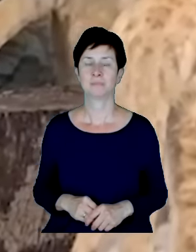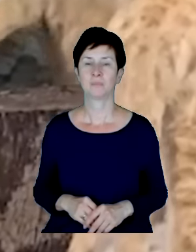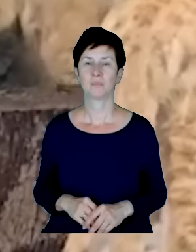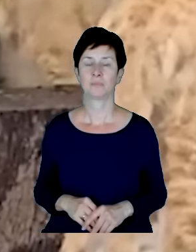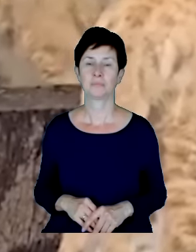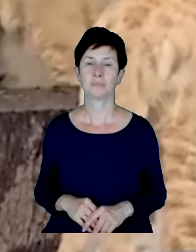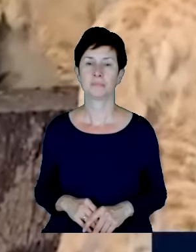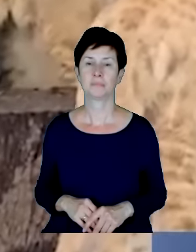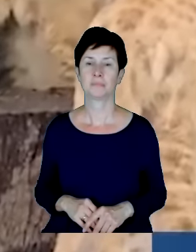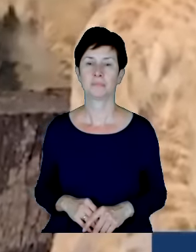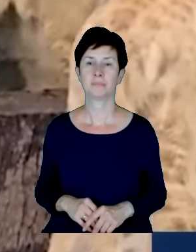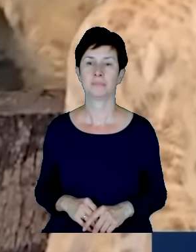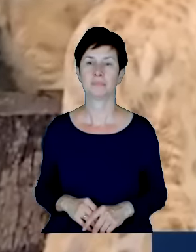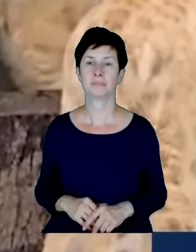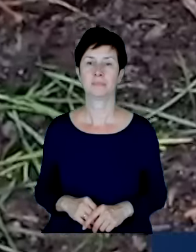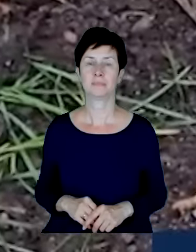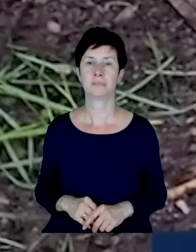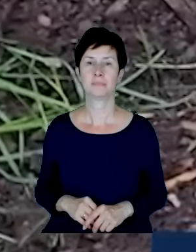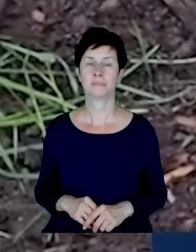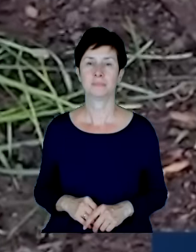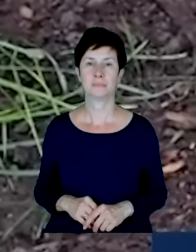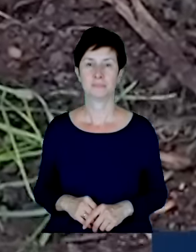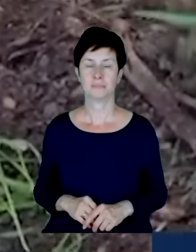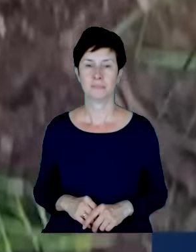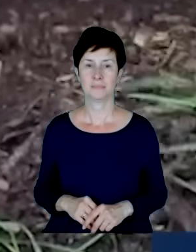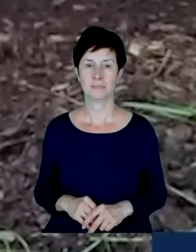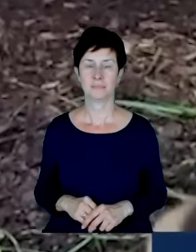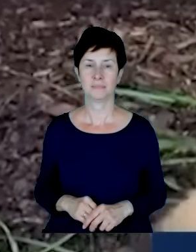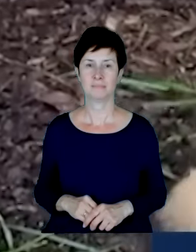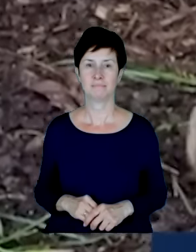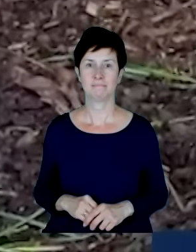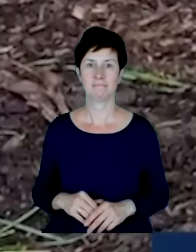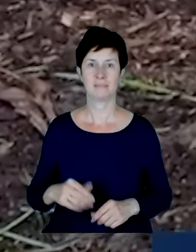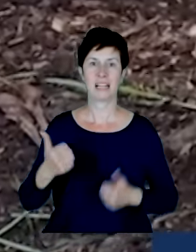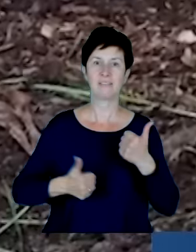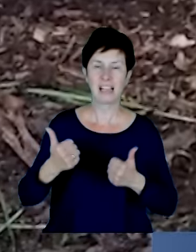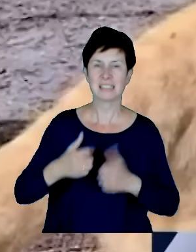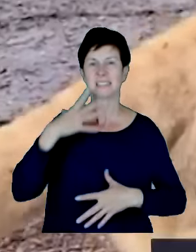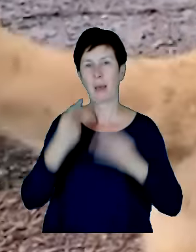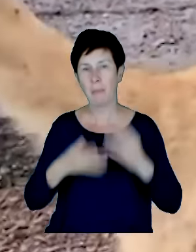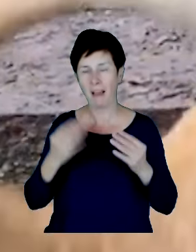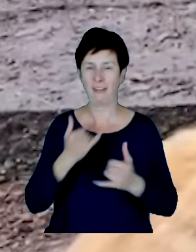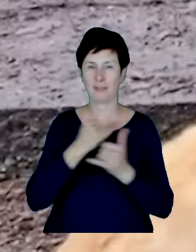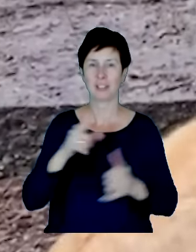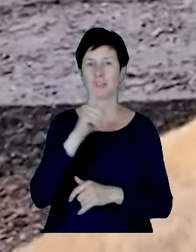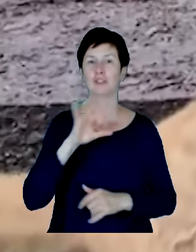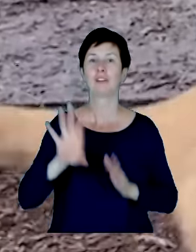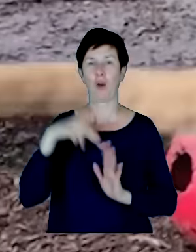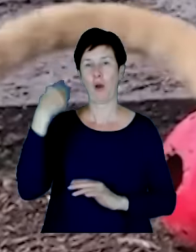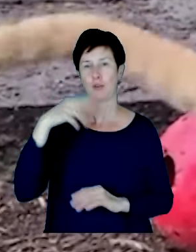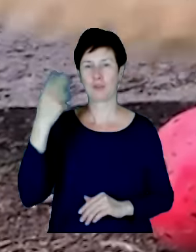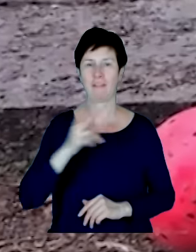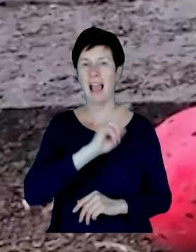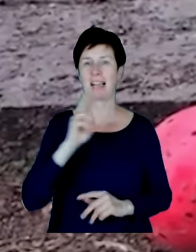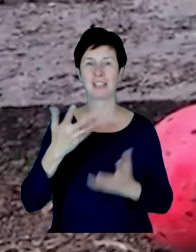krawic jest rywalizacja zabawa i pyszna strawa w Śląskim ogrodzie zoologicznym w Chorzowie każdy z zameldowanych tutaj Lwów angolski